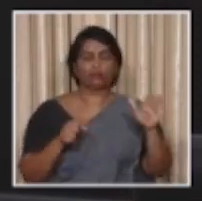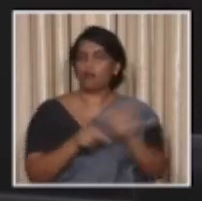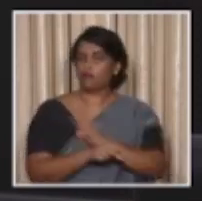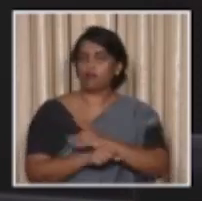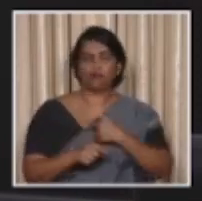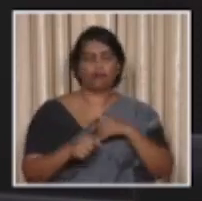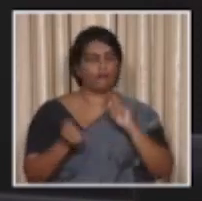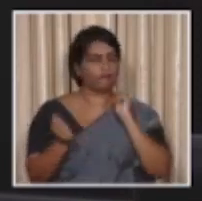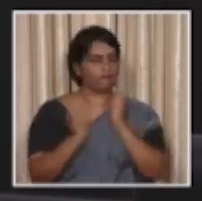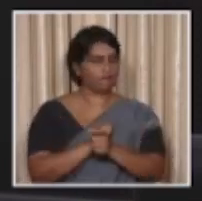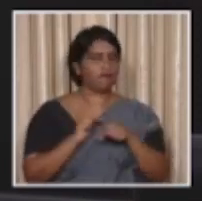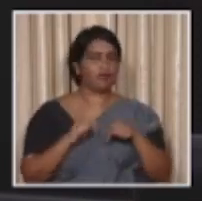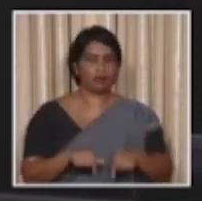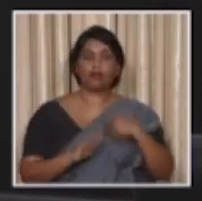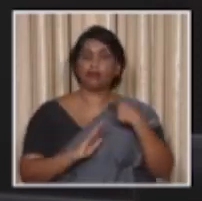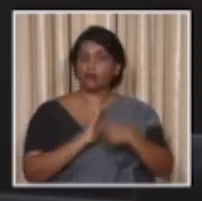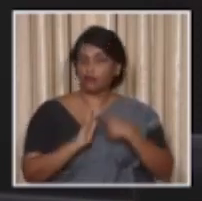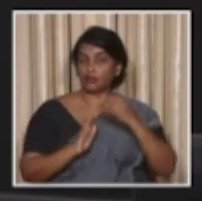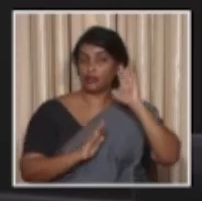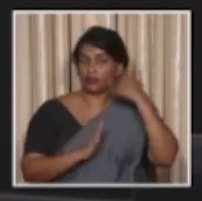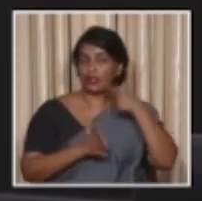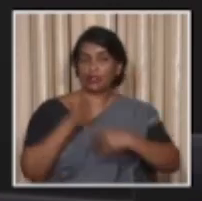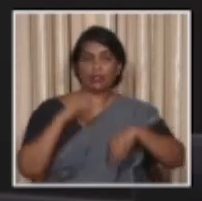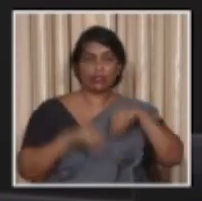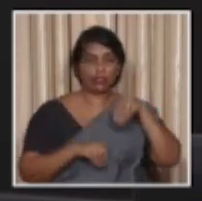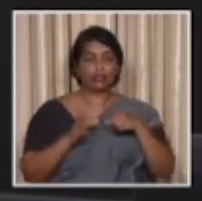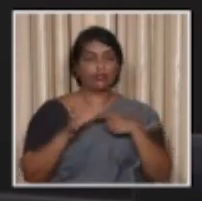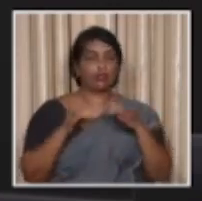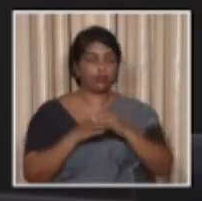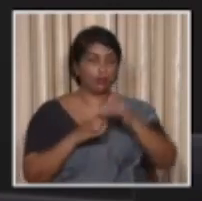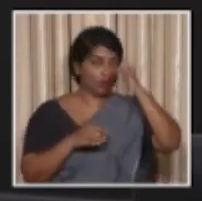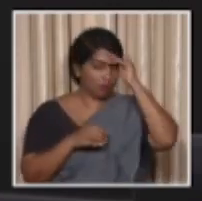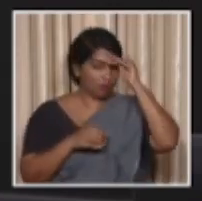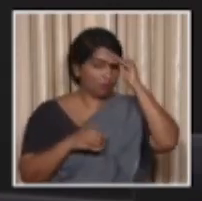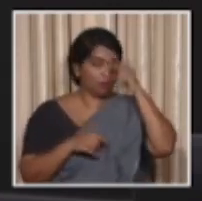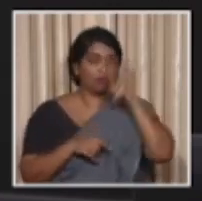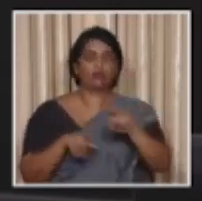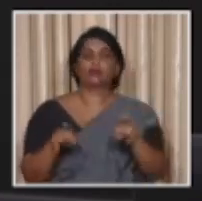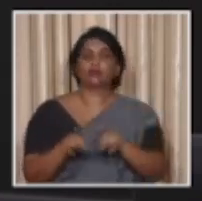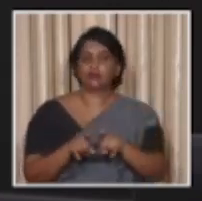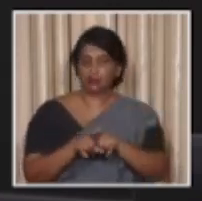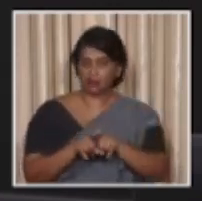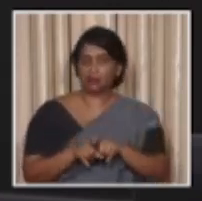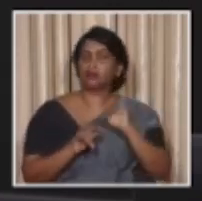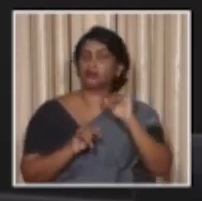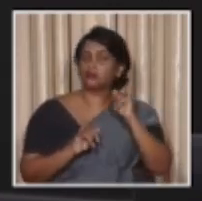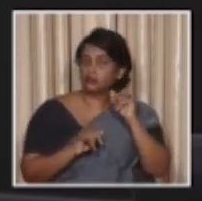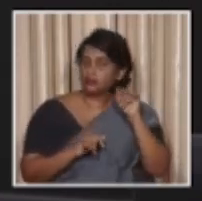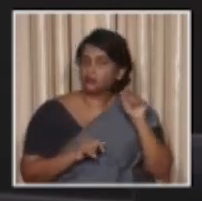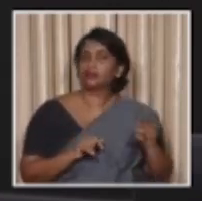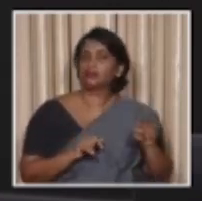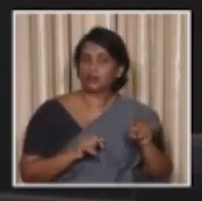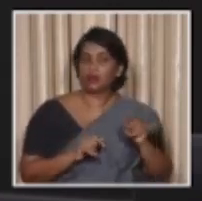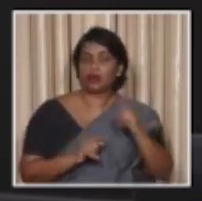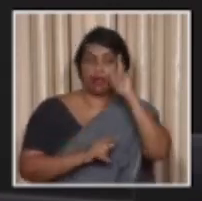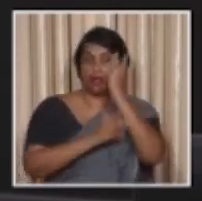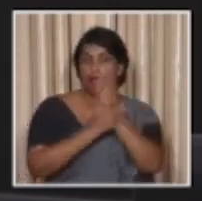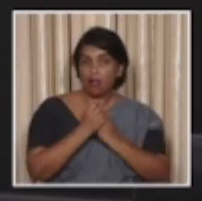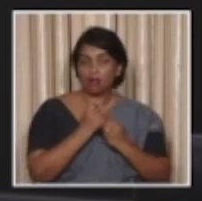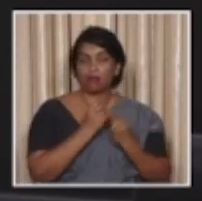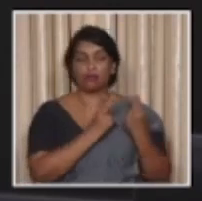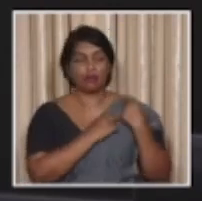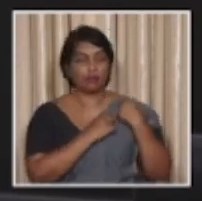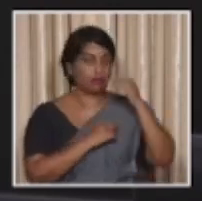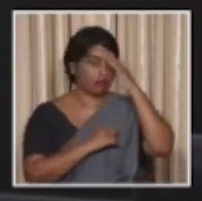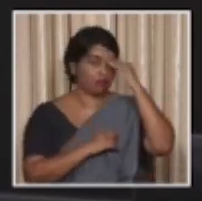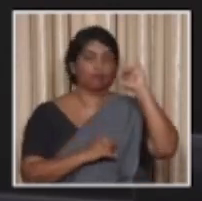වෙනස් වෙලා අපේ රටේ විශේෂයෙන් දේශපාලන අධිකාරියේ නායකවරු ඒවගේම යම් යම් ආගමික ස්ථානවල